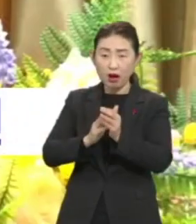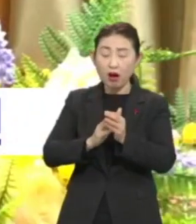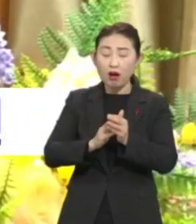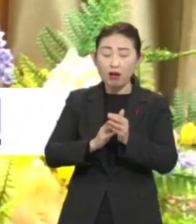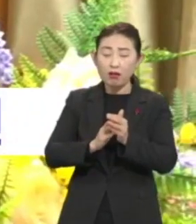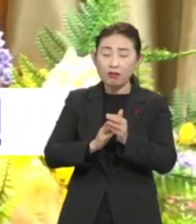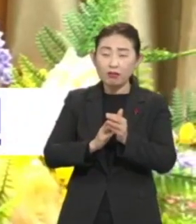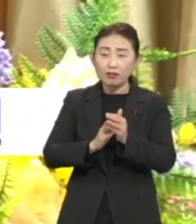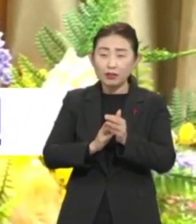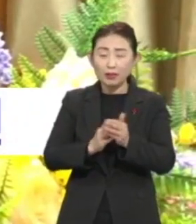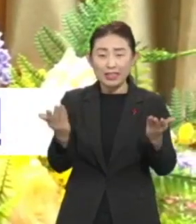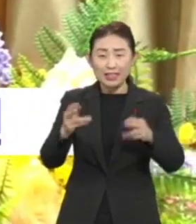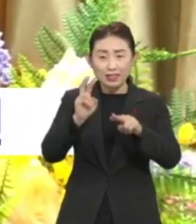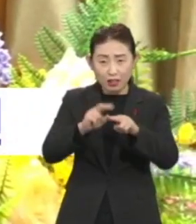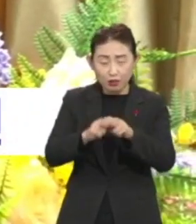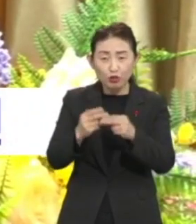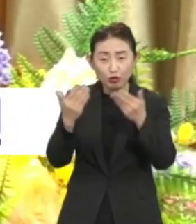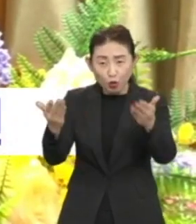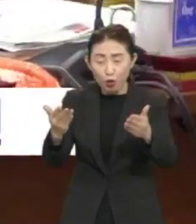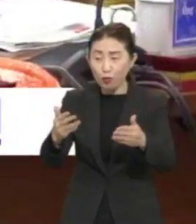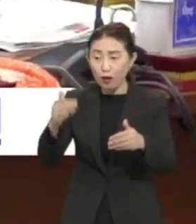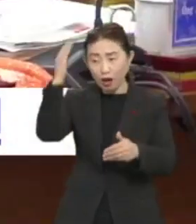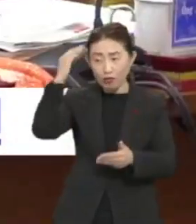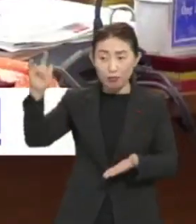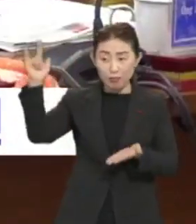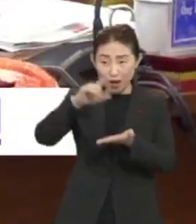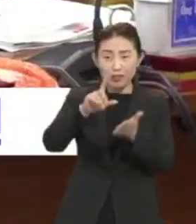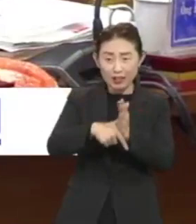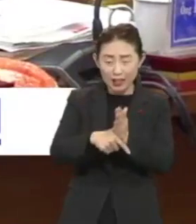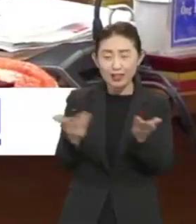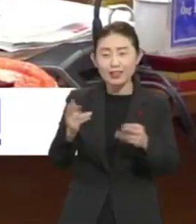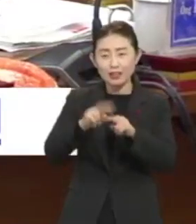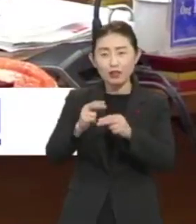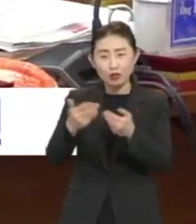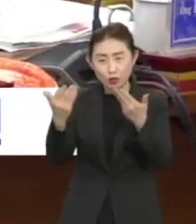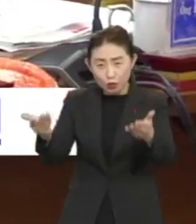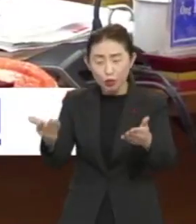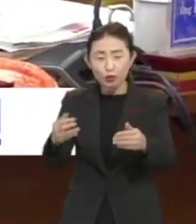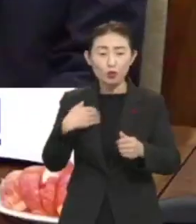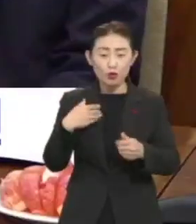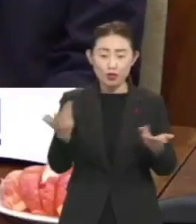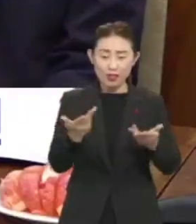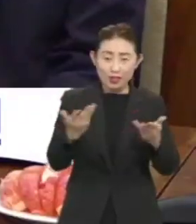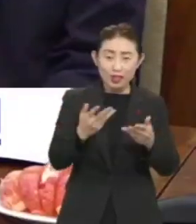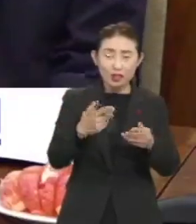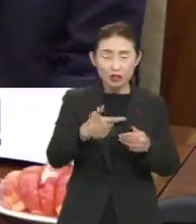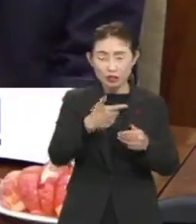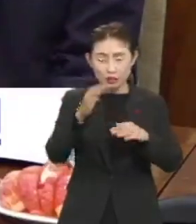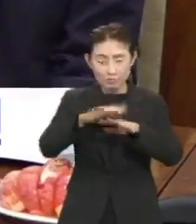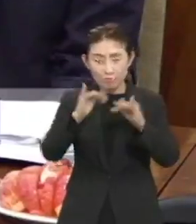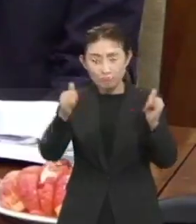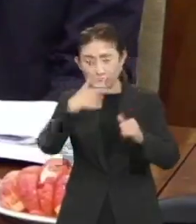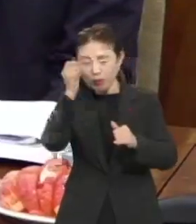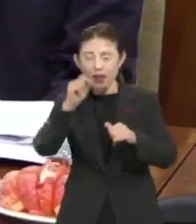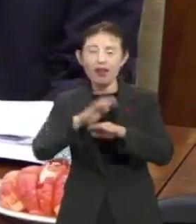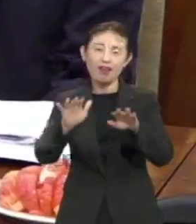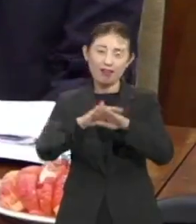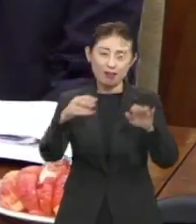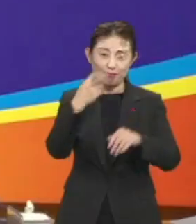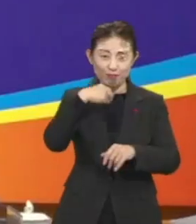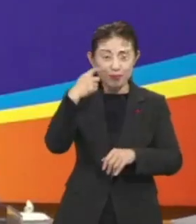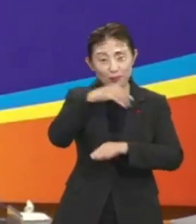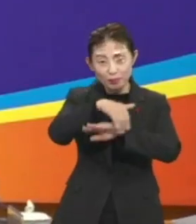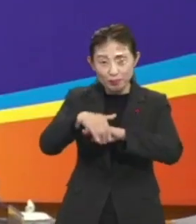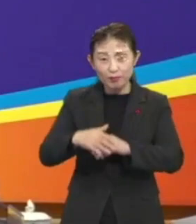일자리를 병행하는 새로운 유학 프로그램을 제공하고 우리는 인력난을 덜도록 하는 윈윈 모델의 도입도 추진하겠다고